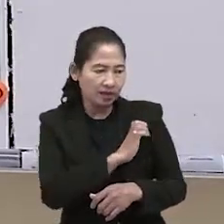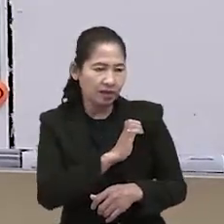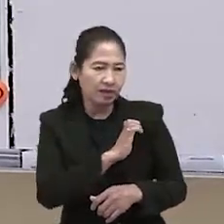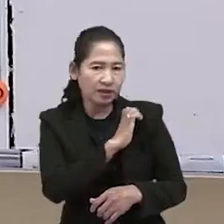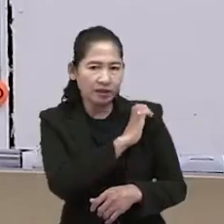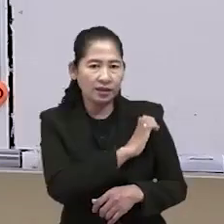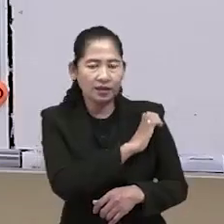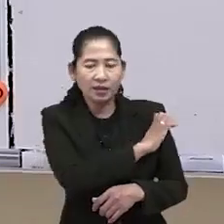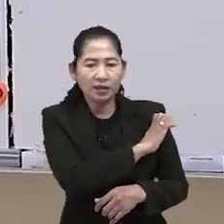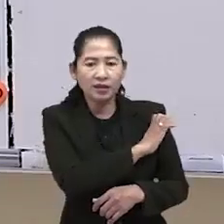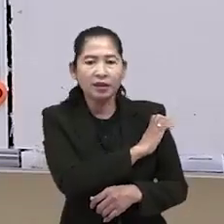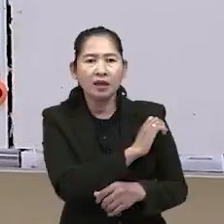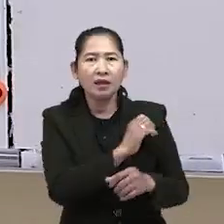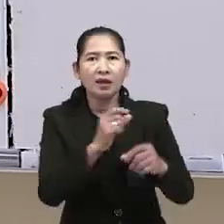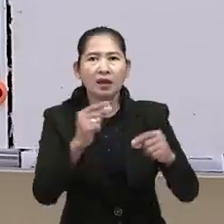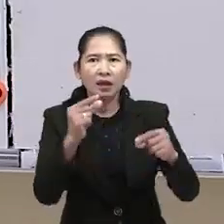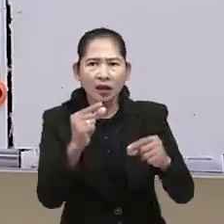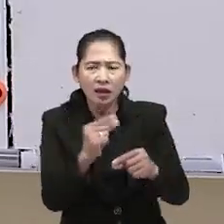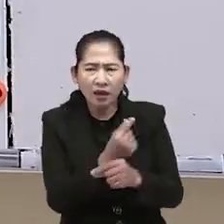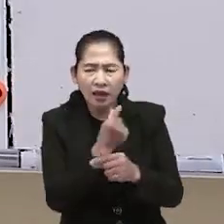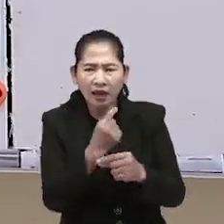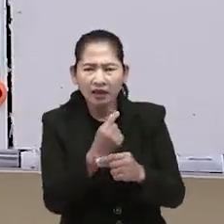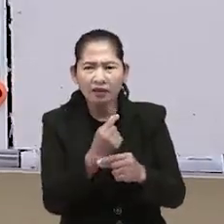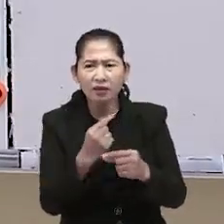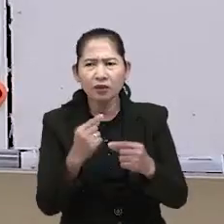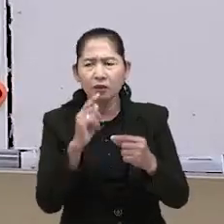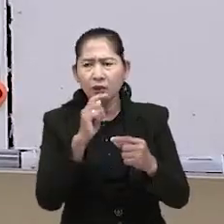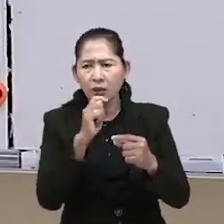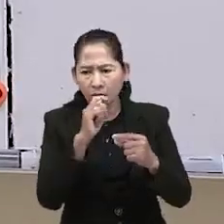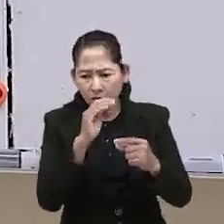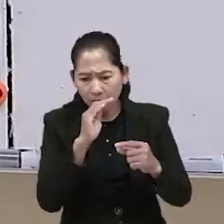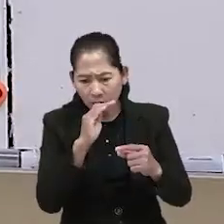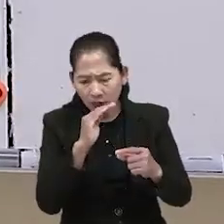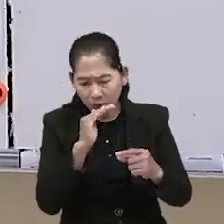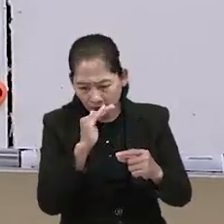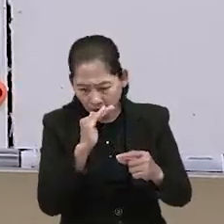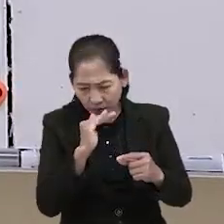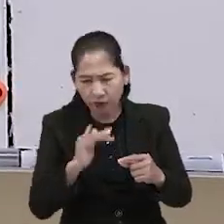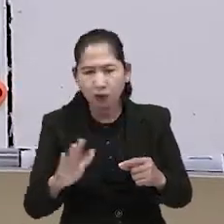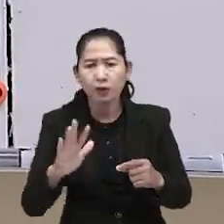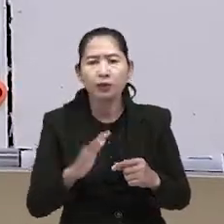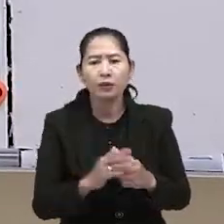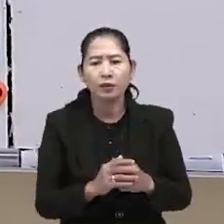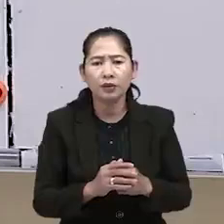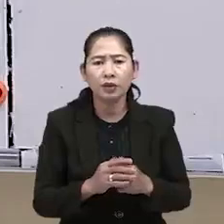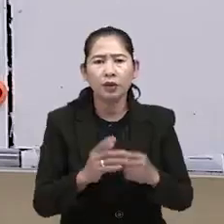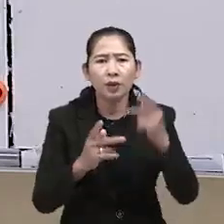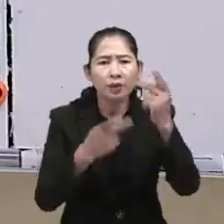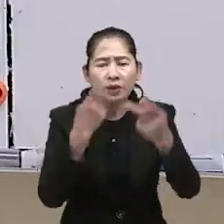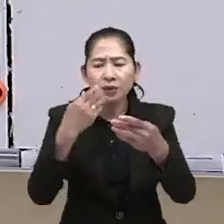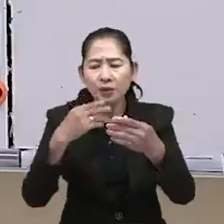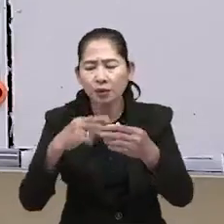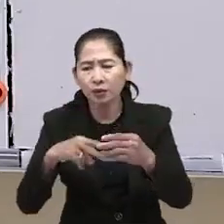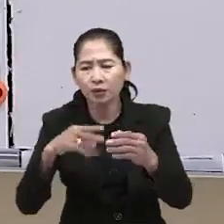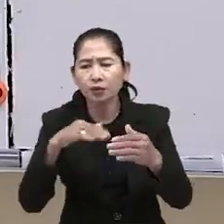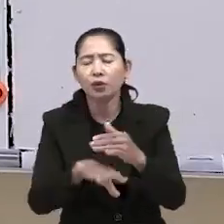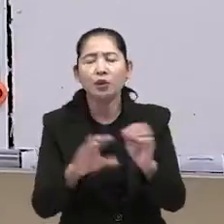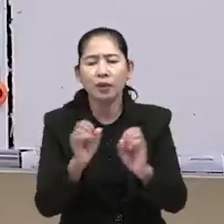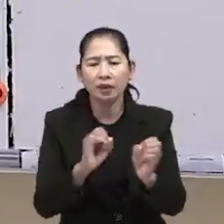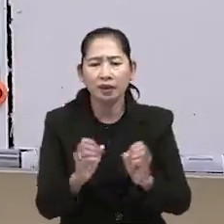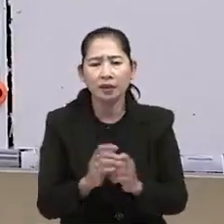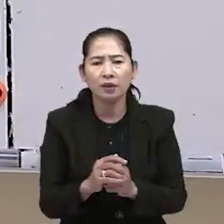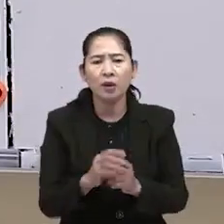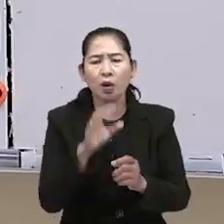ខ្លះសត្វខ្លះកាចចាខំគេខំឯងអញ្ចឹងរកភ្នៀវចាំមកអត់បានទេភ្នៀវល្អក្តៅអញ្ចឹងហ៎កូនចាតែសត្វខ្លះវិញ